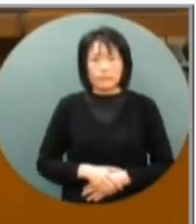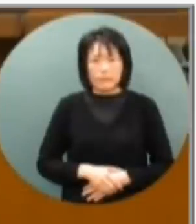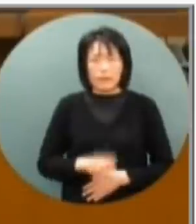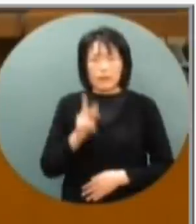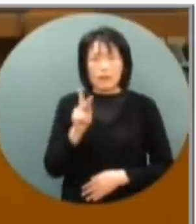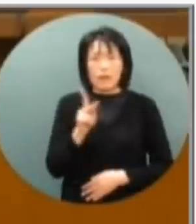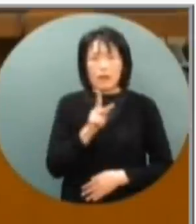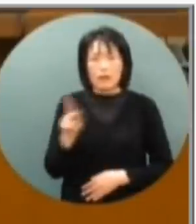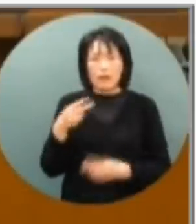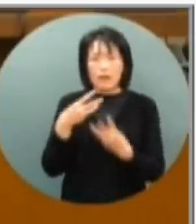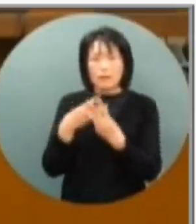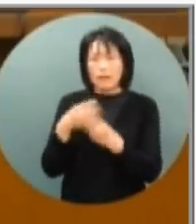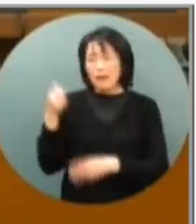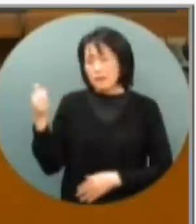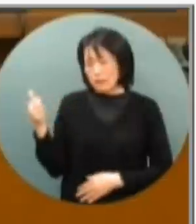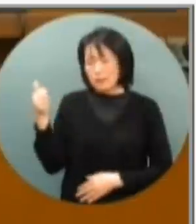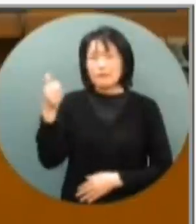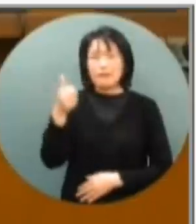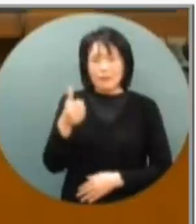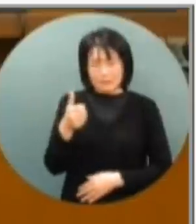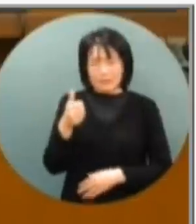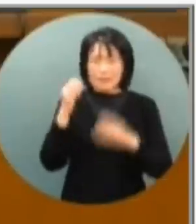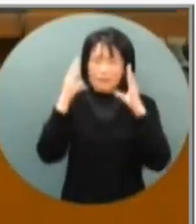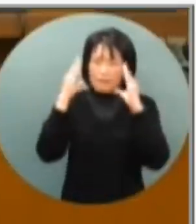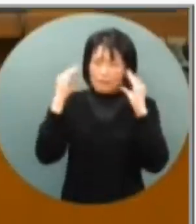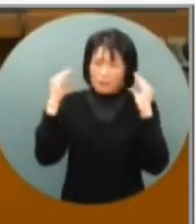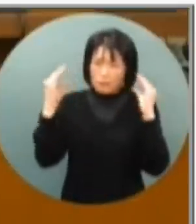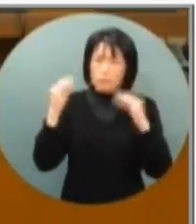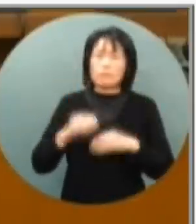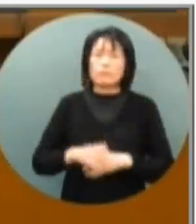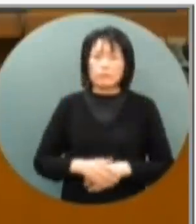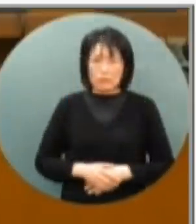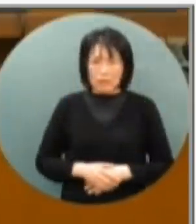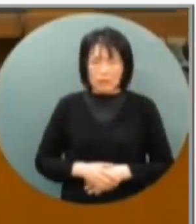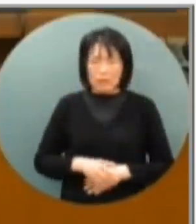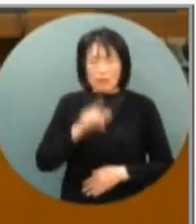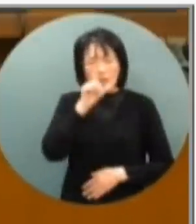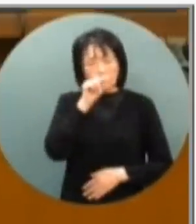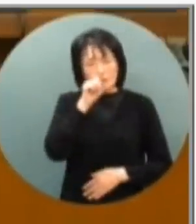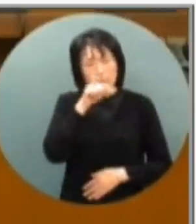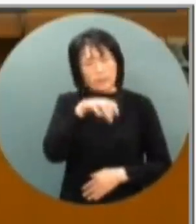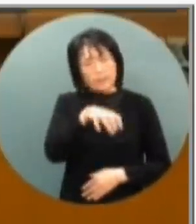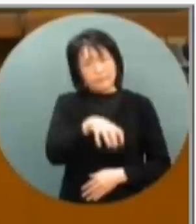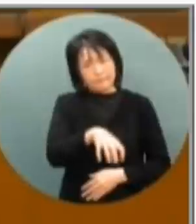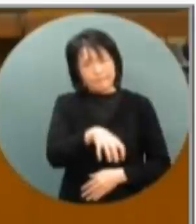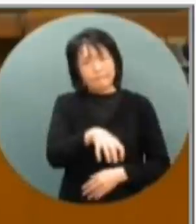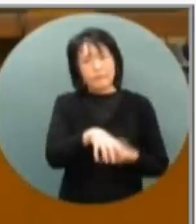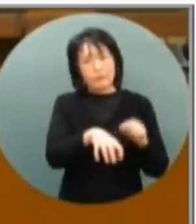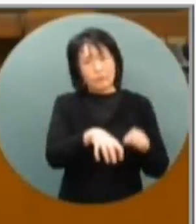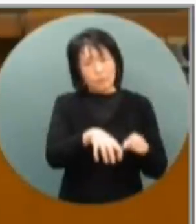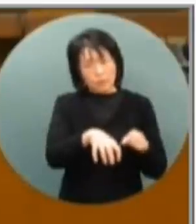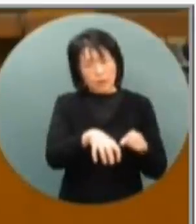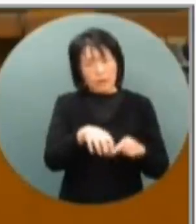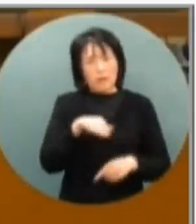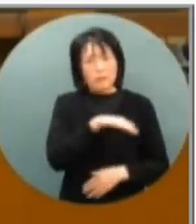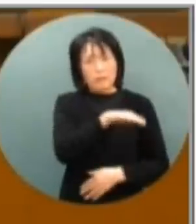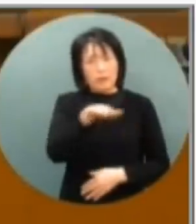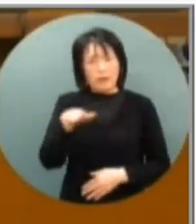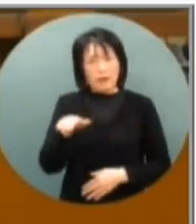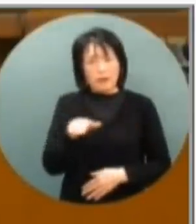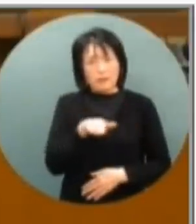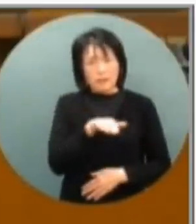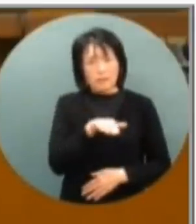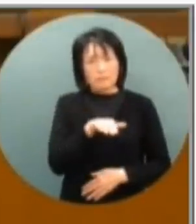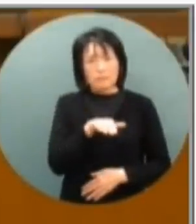時お見えになって本当ににこやかにされましてですね、やっぱり鳥取というのが、この、皆さんの、非